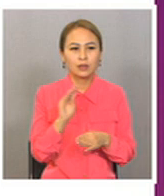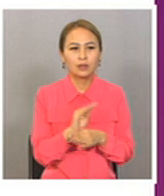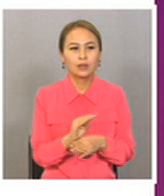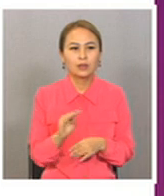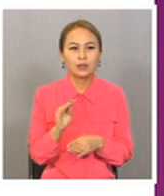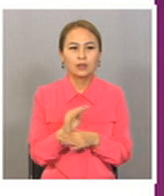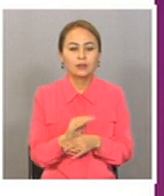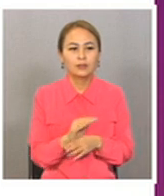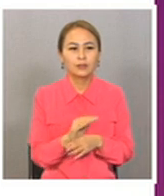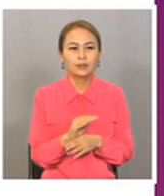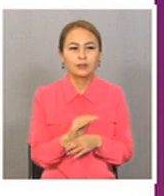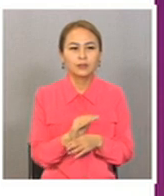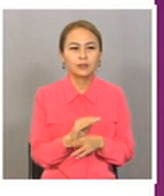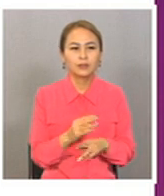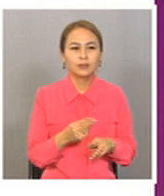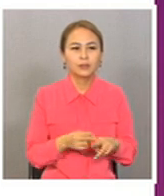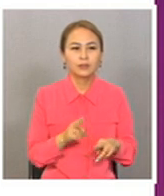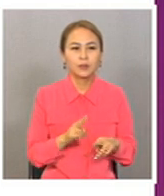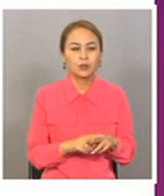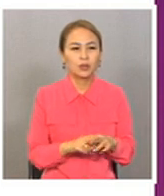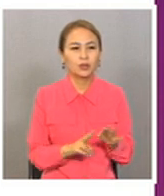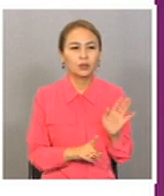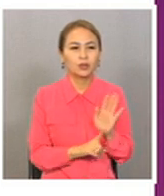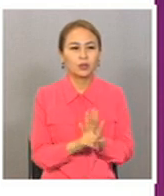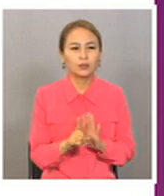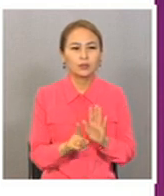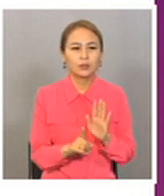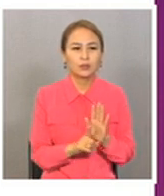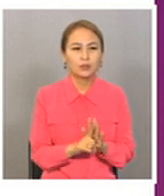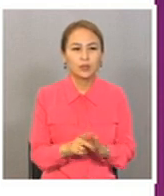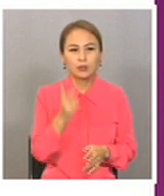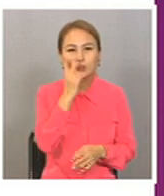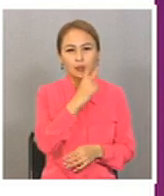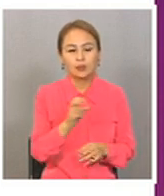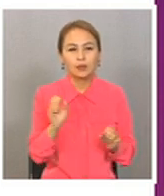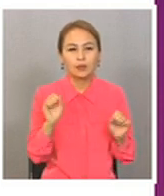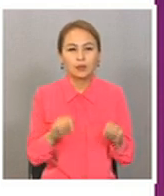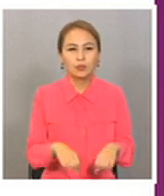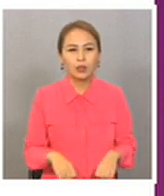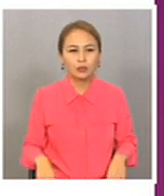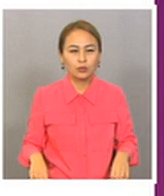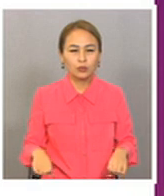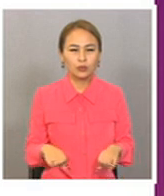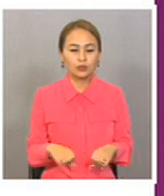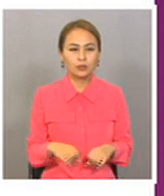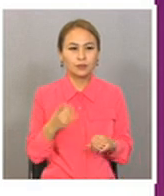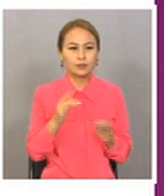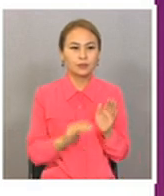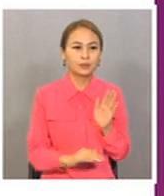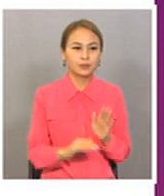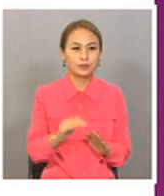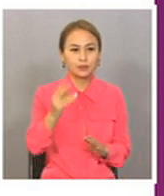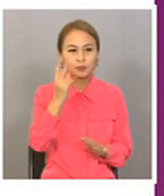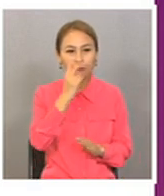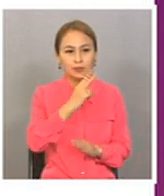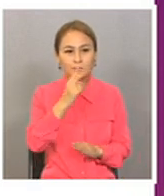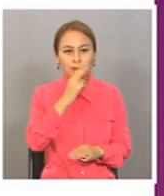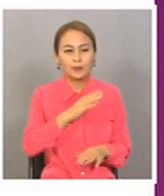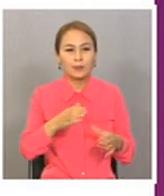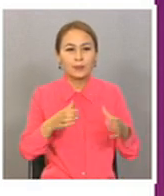сөйлем. Бала бойындағы құлшынысын байқауға болады. Бала өзінің білмеген дүниесін үйреніп